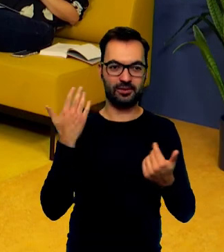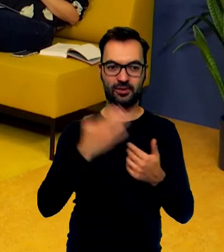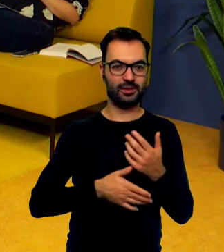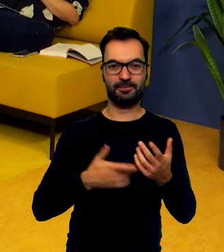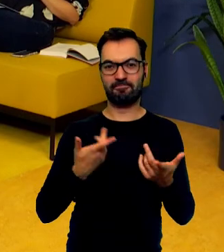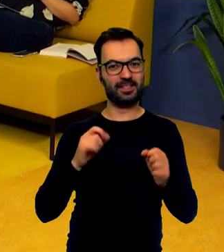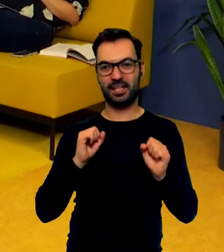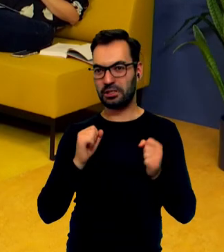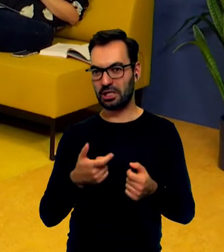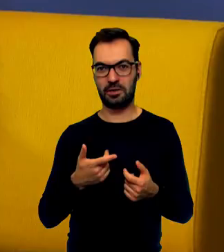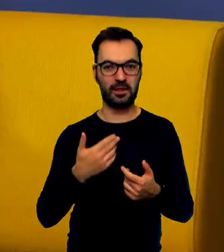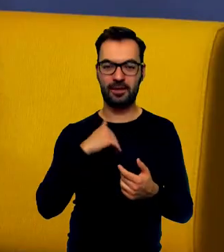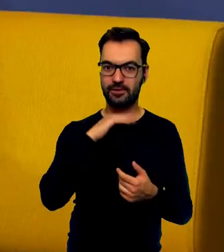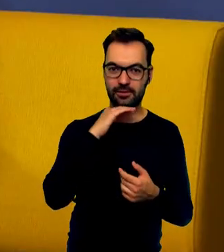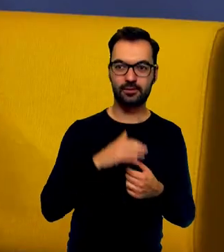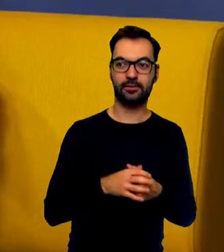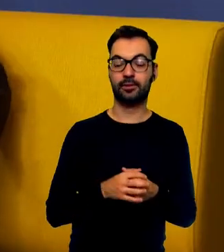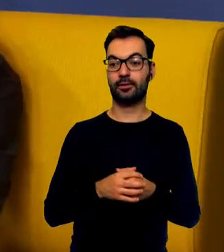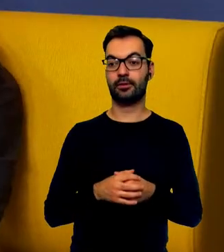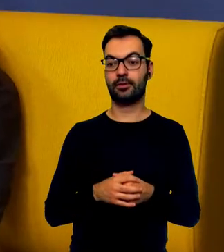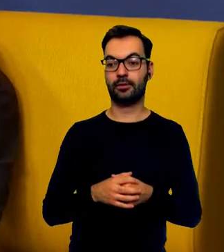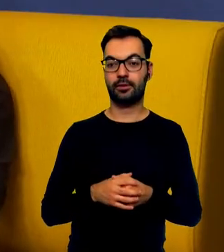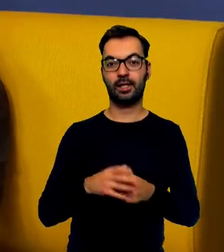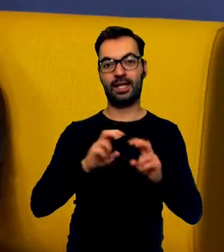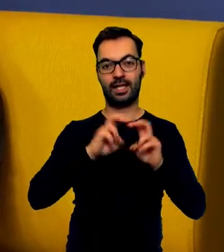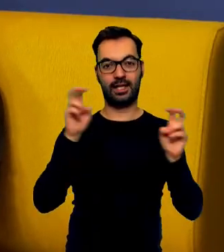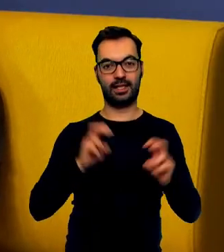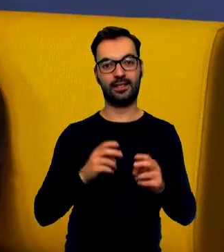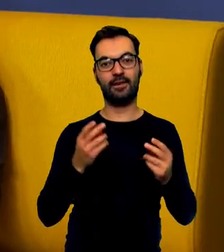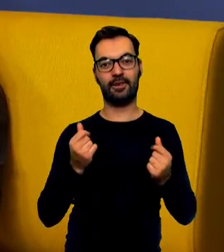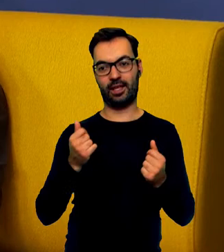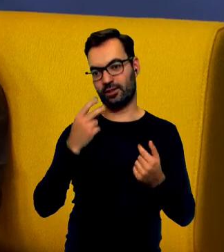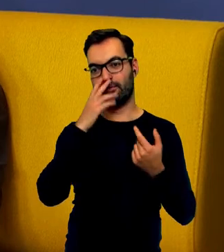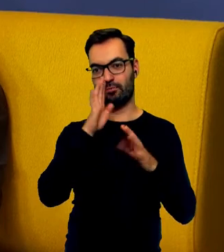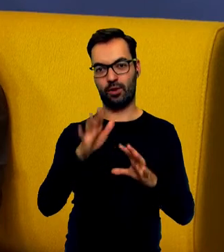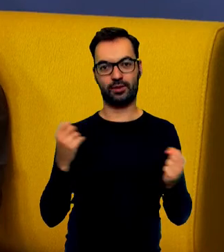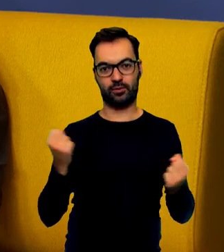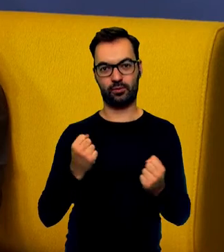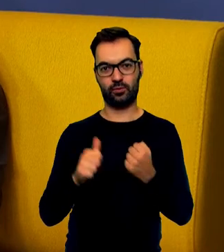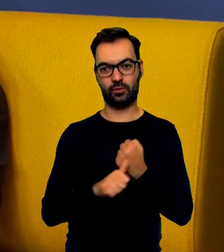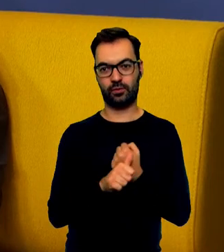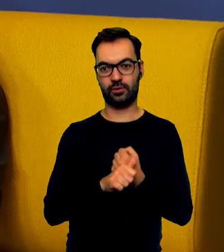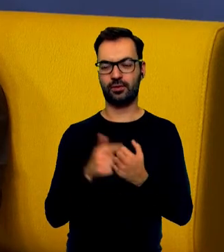okazały niewydolne. To też bardzo mocno pokazał kryzys finansowy, myślę,